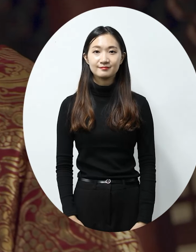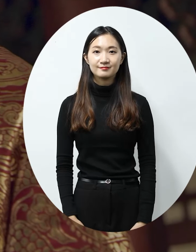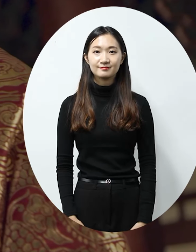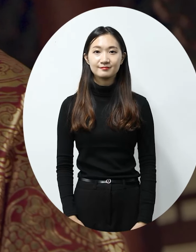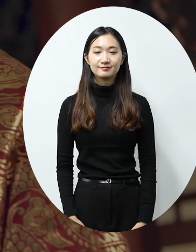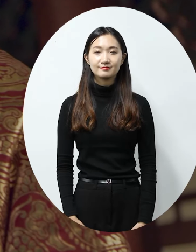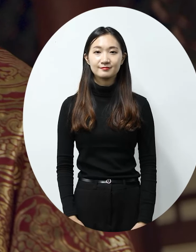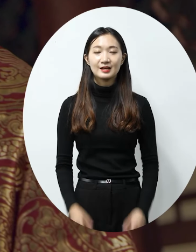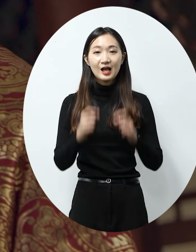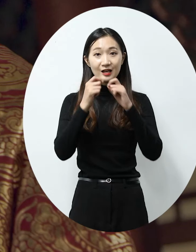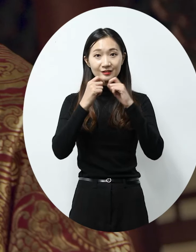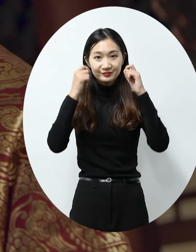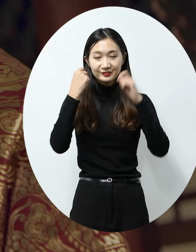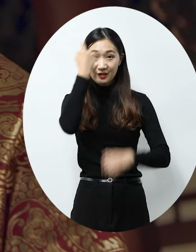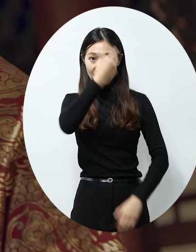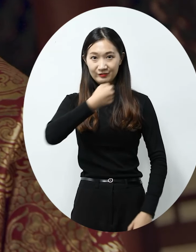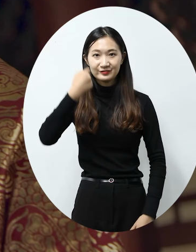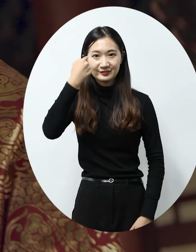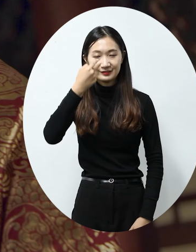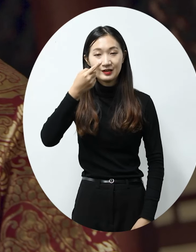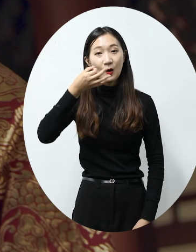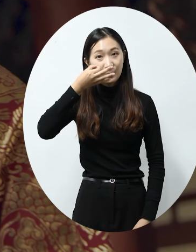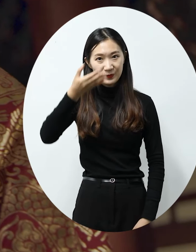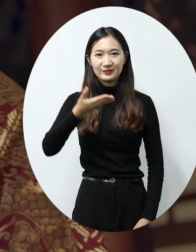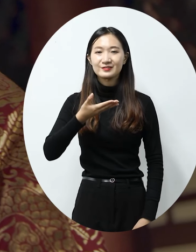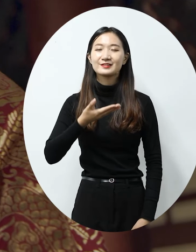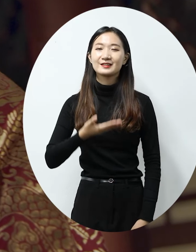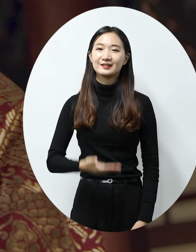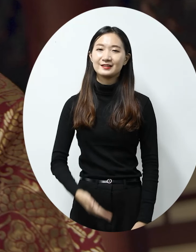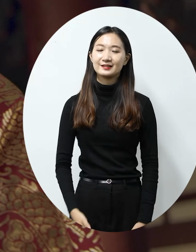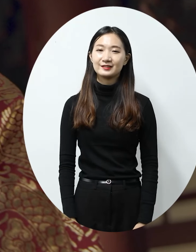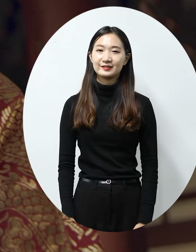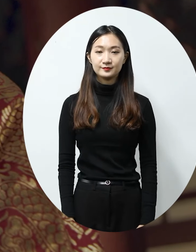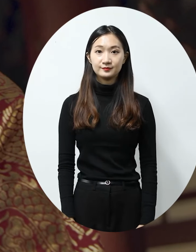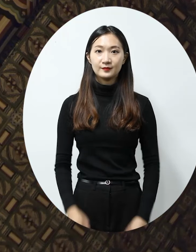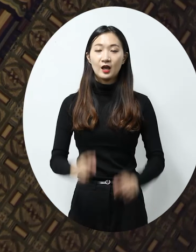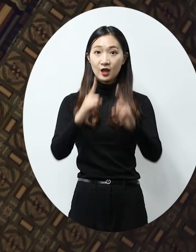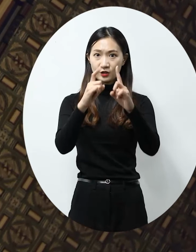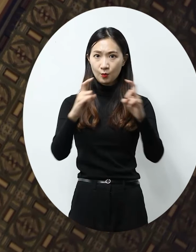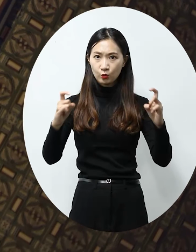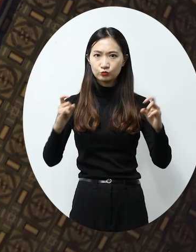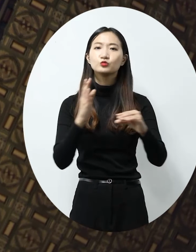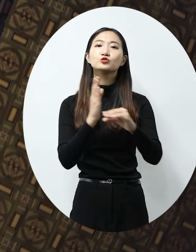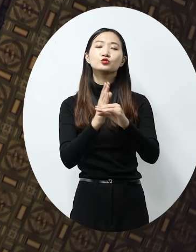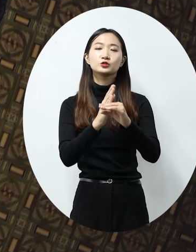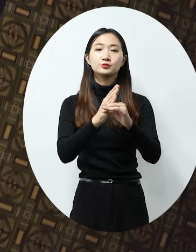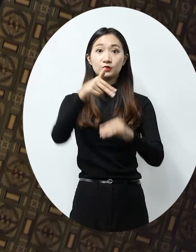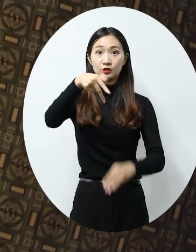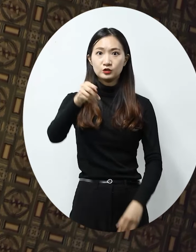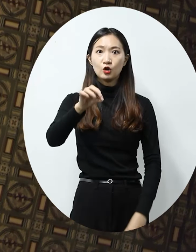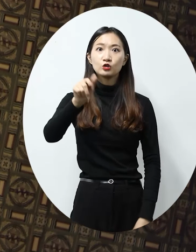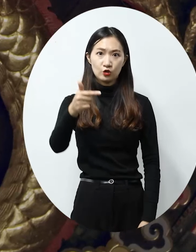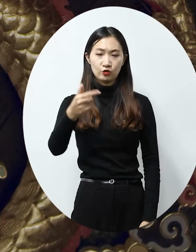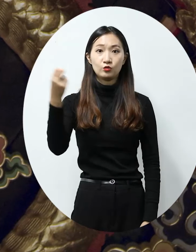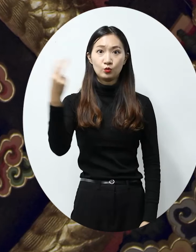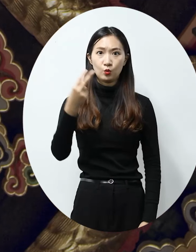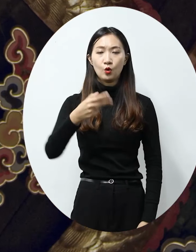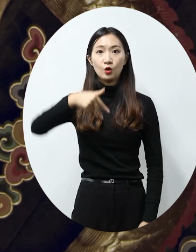어서 웃는 얼굴을 다시 보여주게나 경복궁의 중심이 되는 정전이며